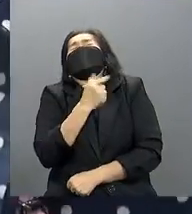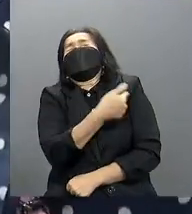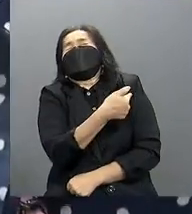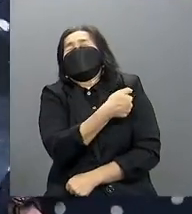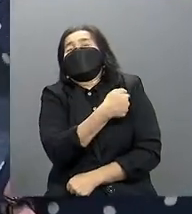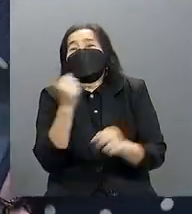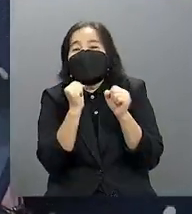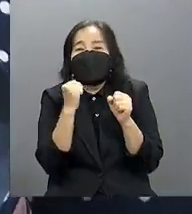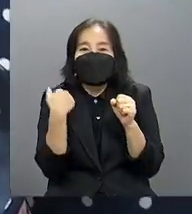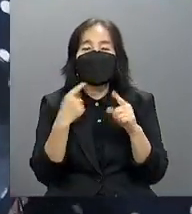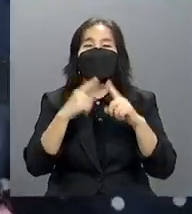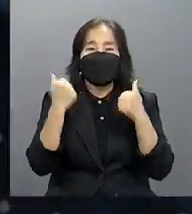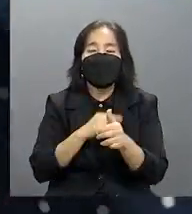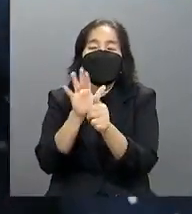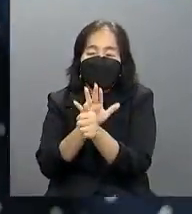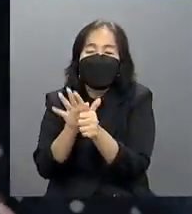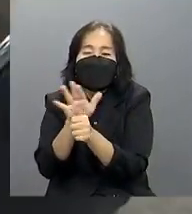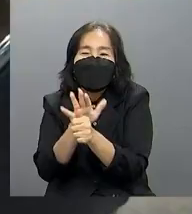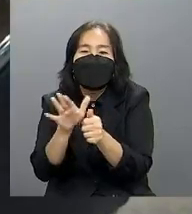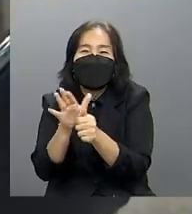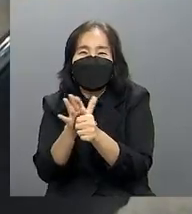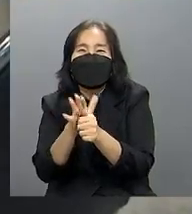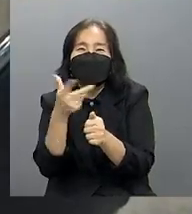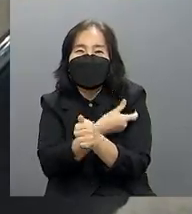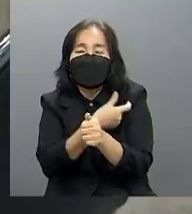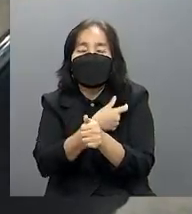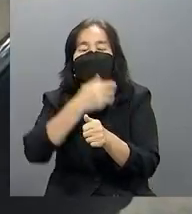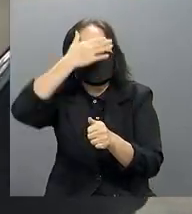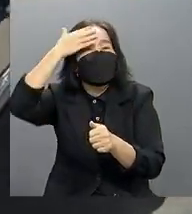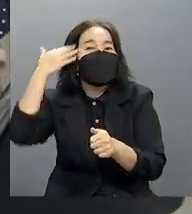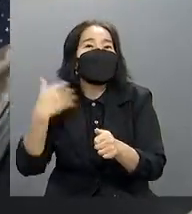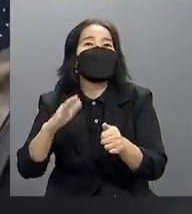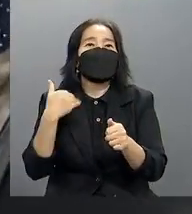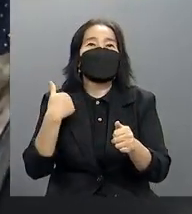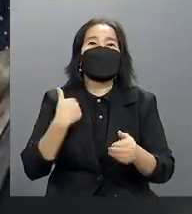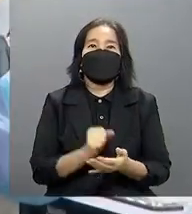อบกันมากหน่อยเพื่อให้การฉีดวัคซีนนั้นผ่านไปด้วยดีค่ะ